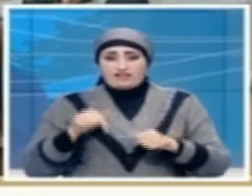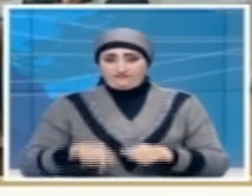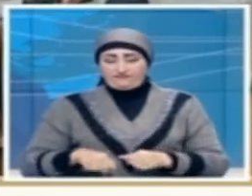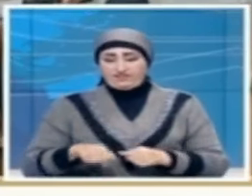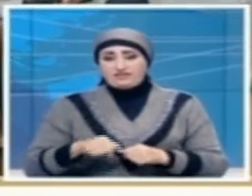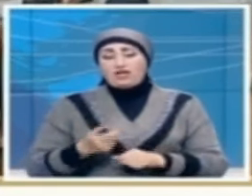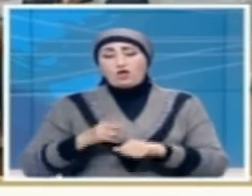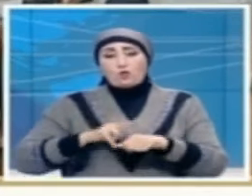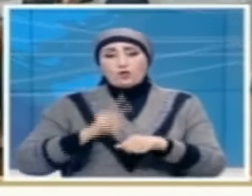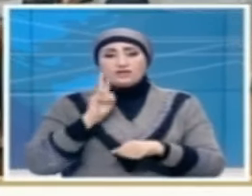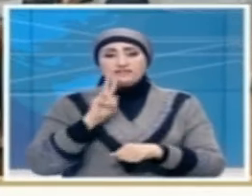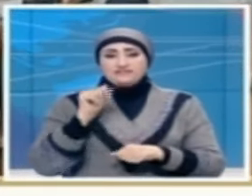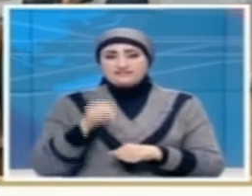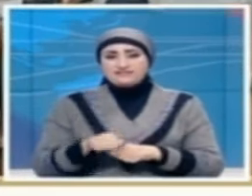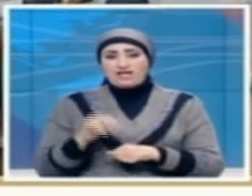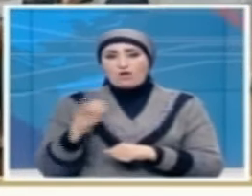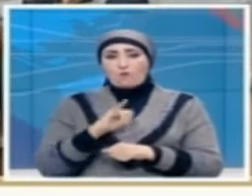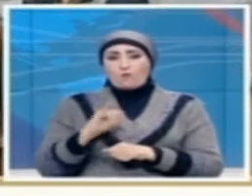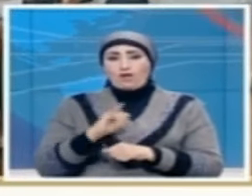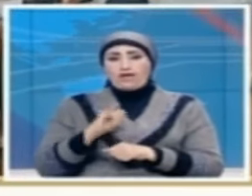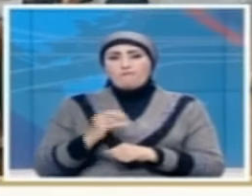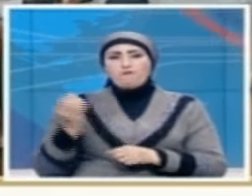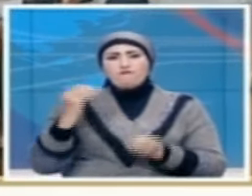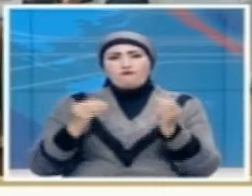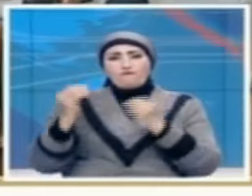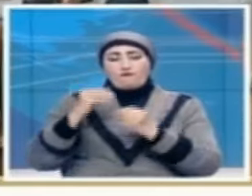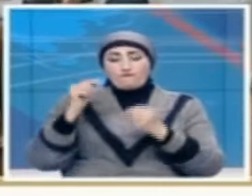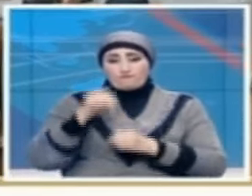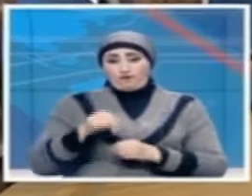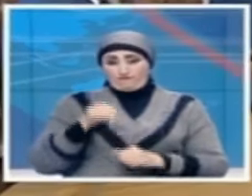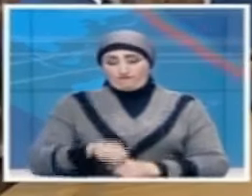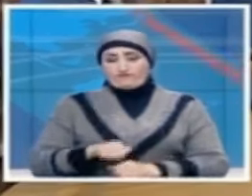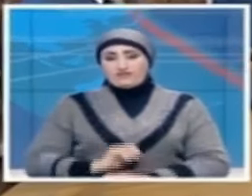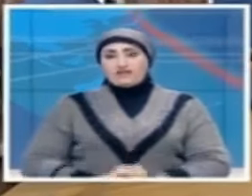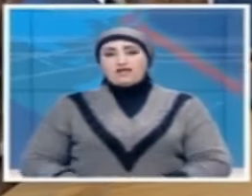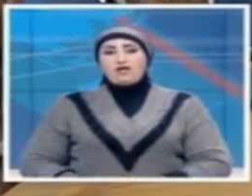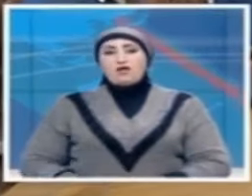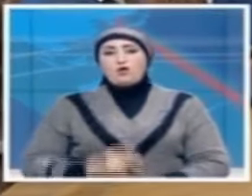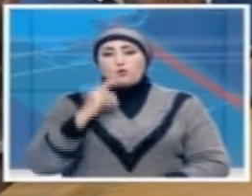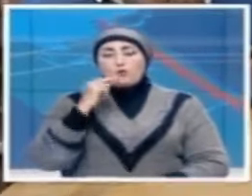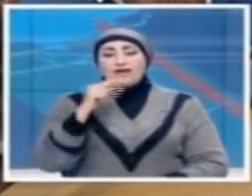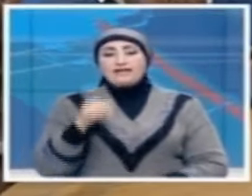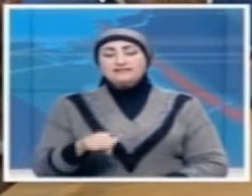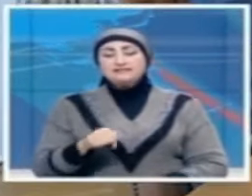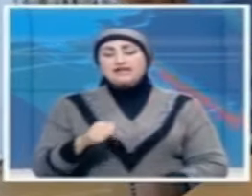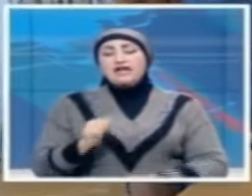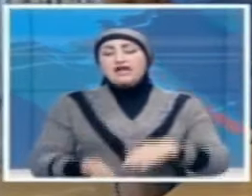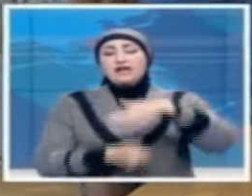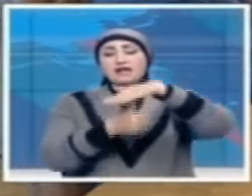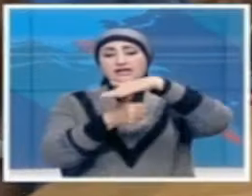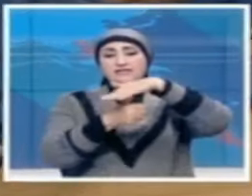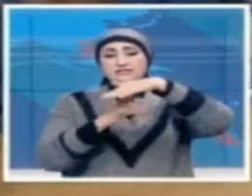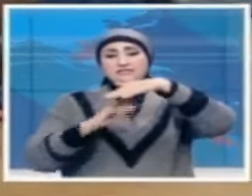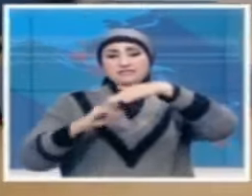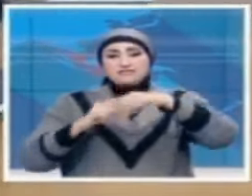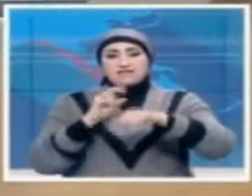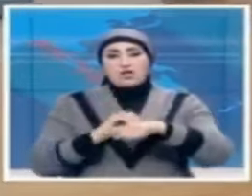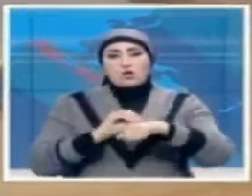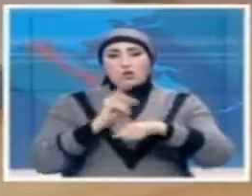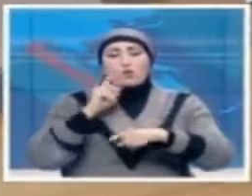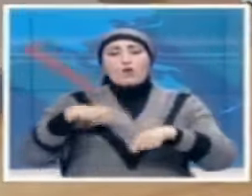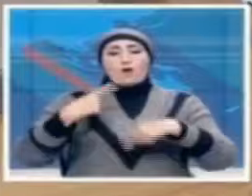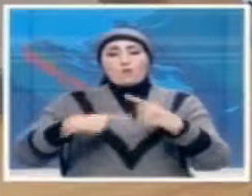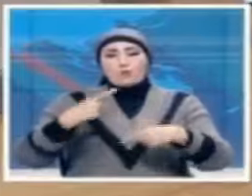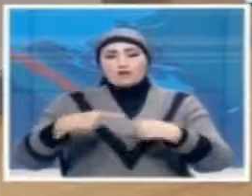المناطق، بما يمثل ضغطا إضافيا على المرافق. وقد وجه السيد الرئيس في هذا الصدد بمواصلة